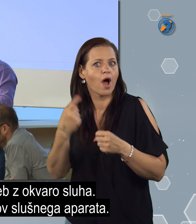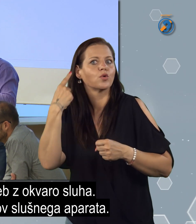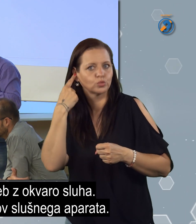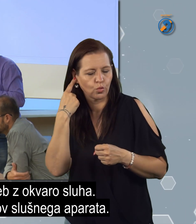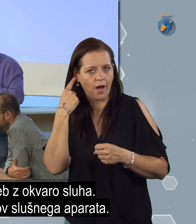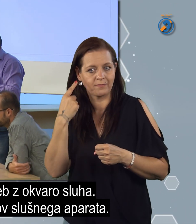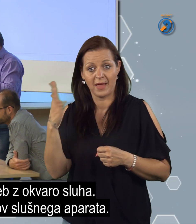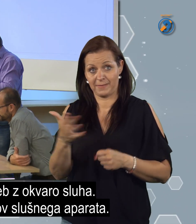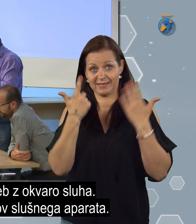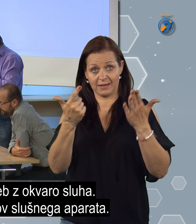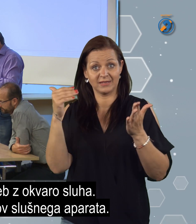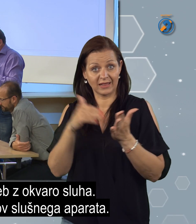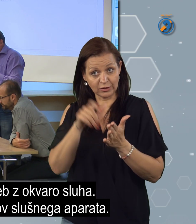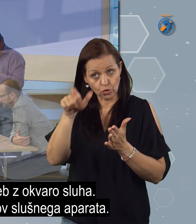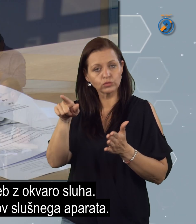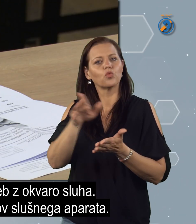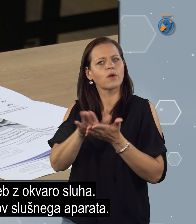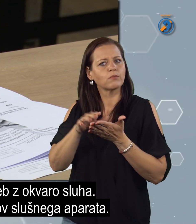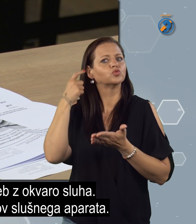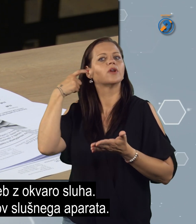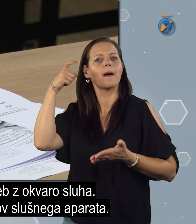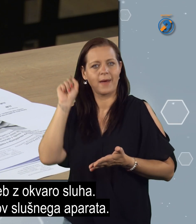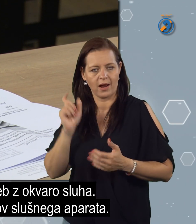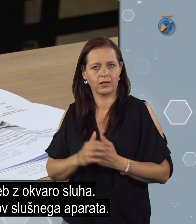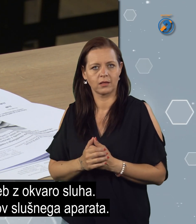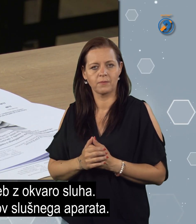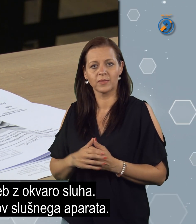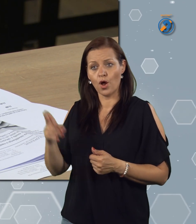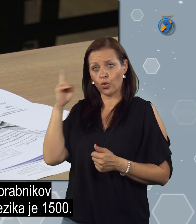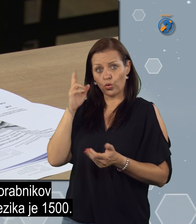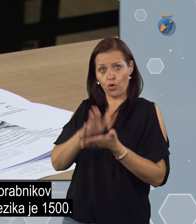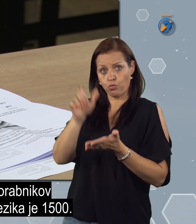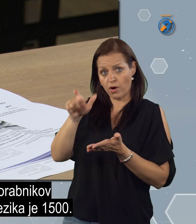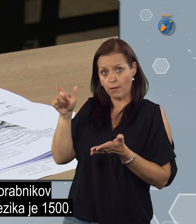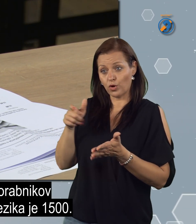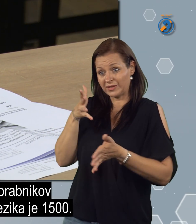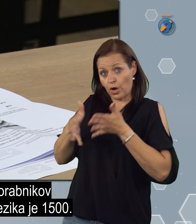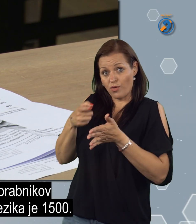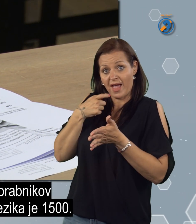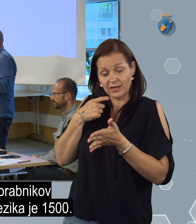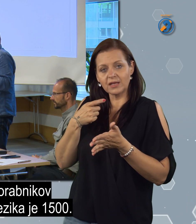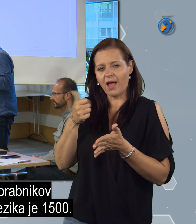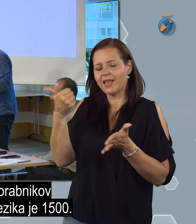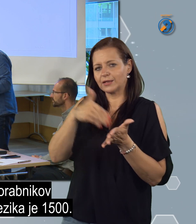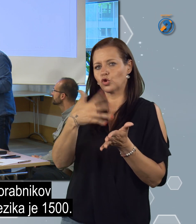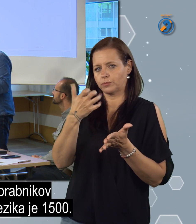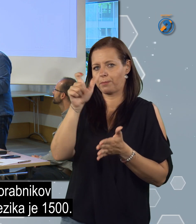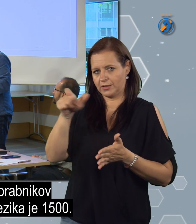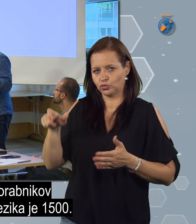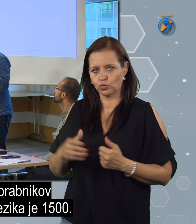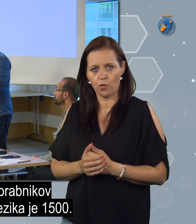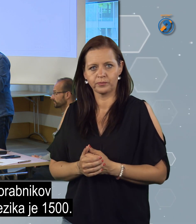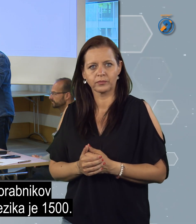sluha. 75 tisoč je uporabnikov slušnega aparata. Gluhih uporabnikov znakovnega jezika